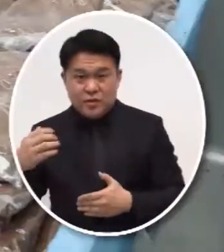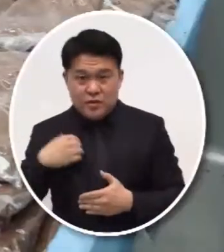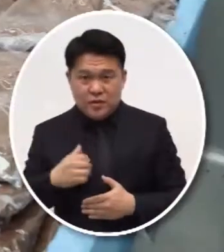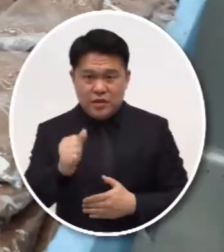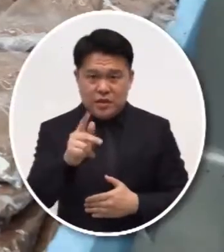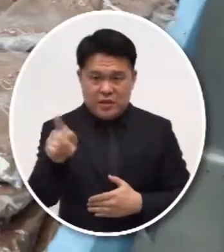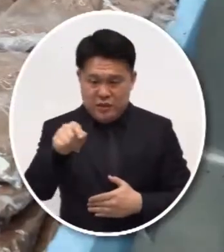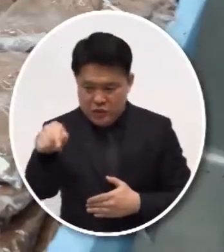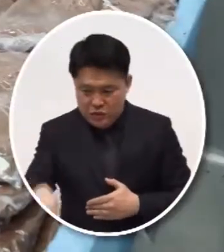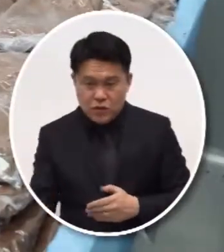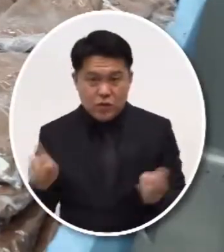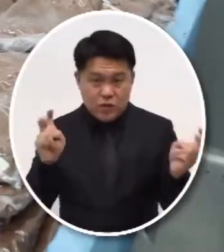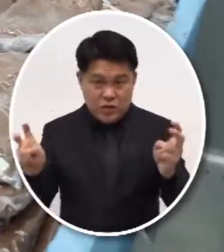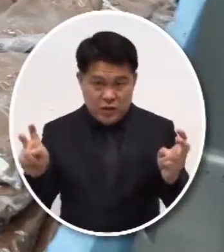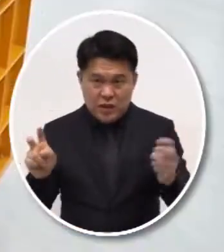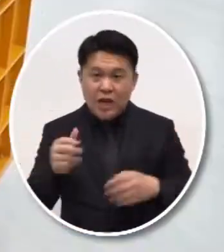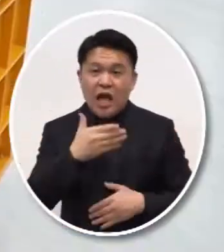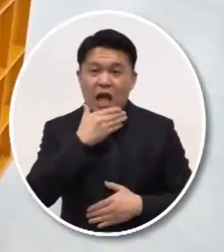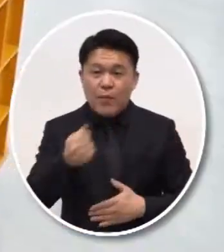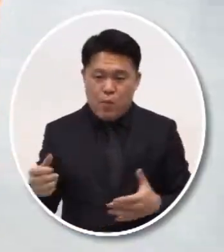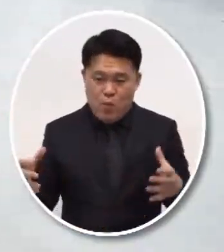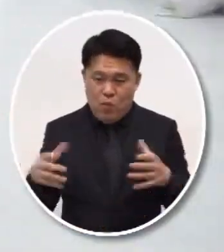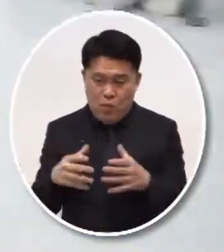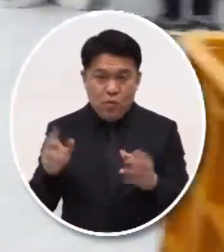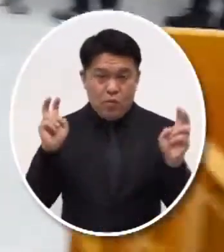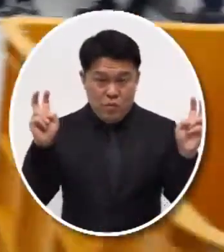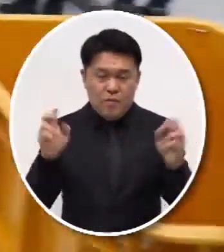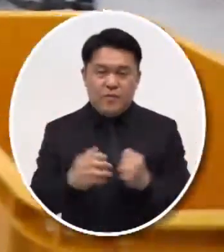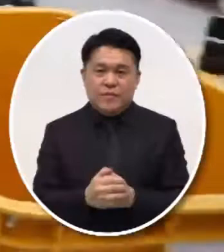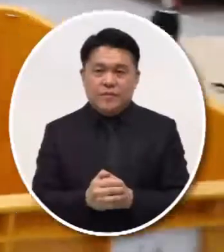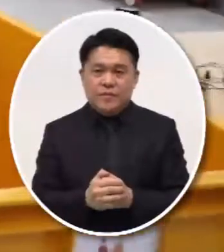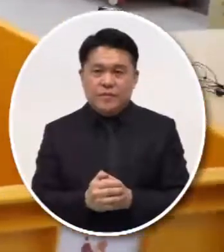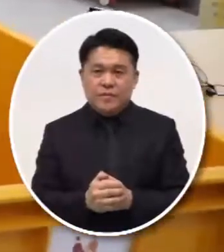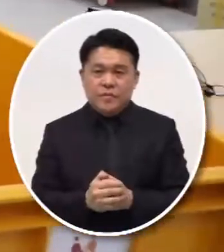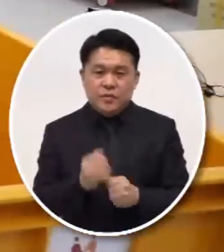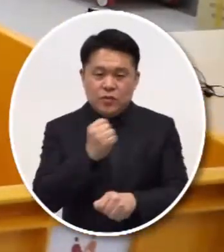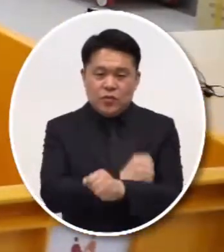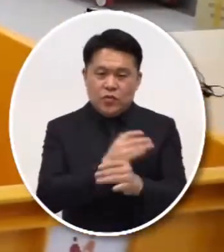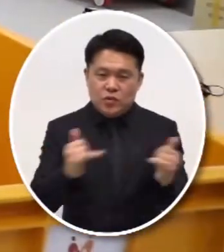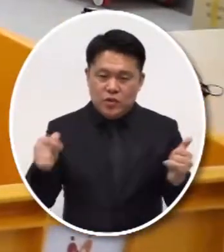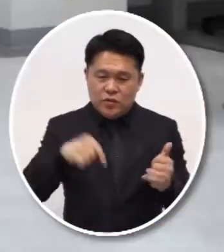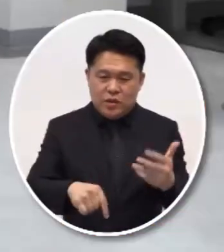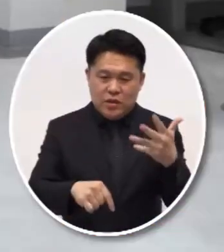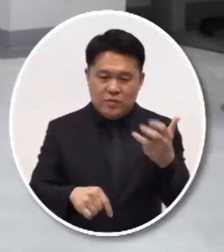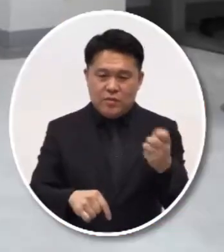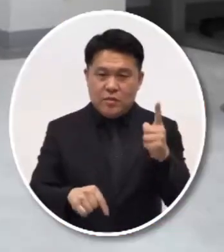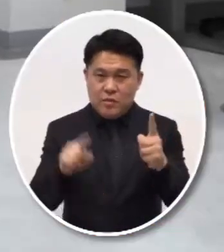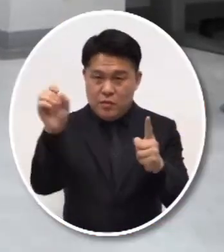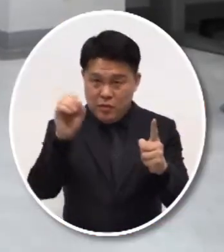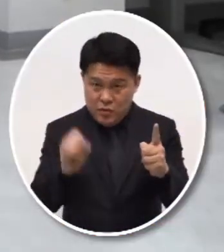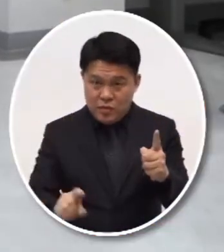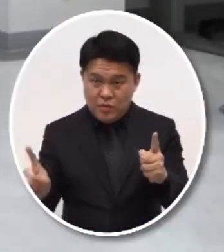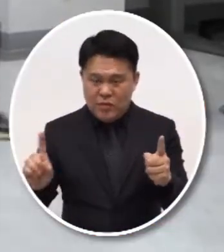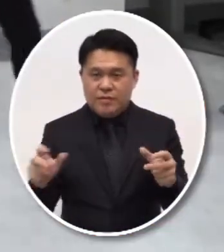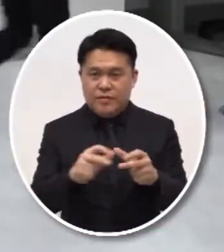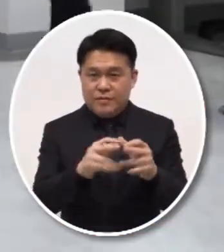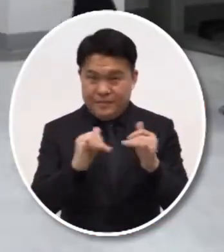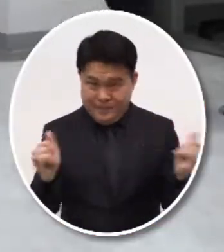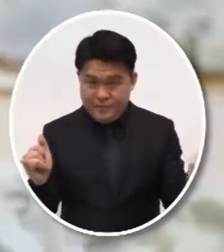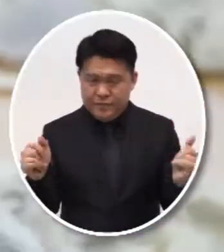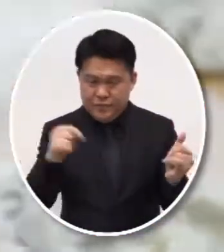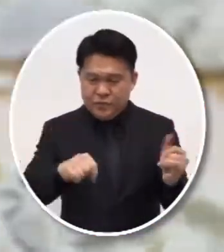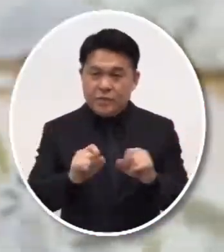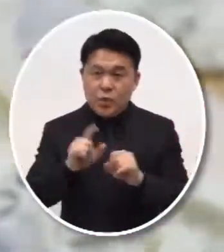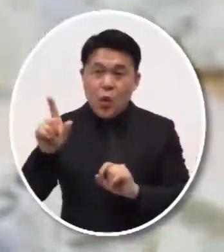SK 자회사 행복모아 주식회사인데요. 전체 근로자 중 약 81%가 장애인 근로자입니다. 이